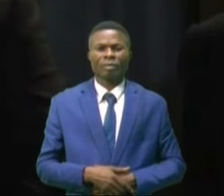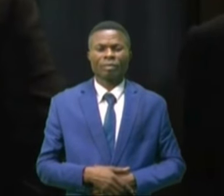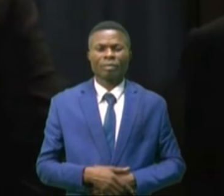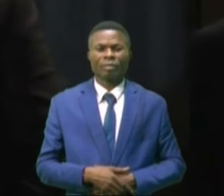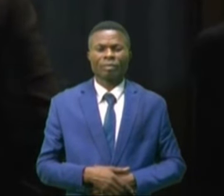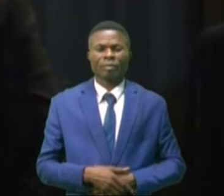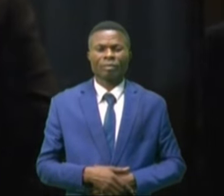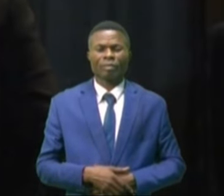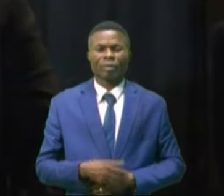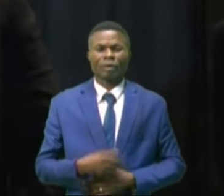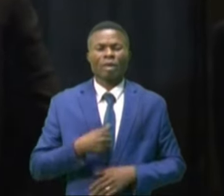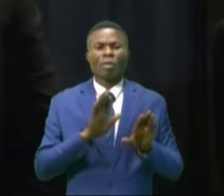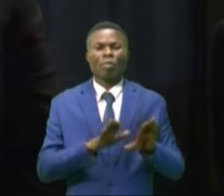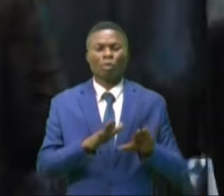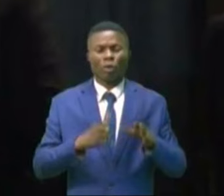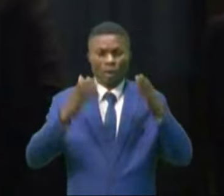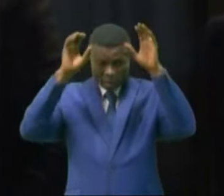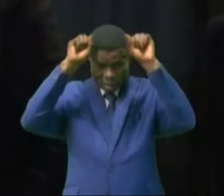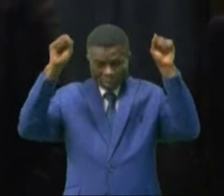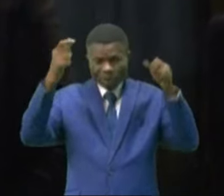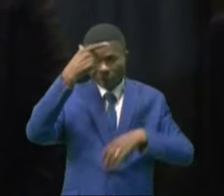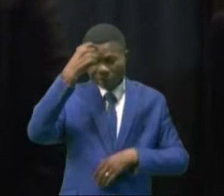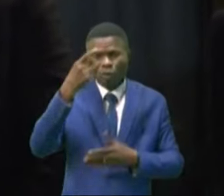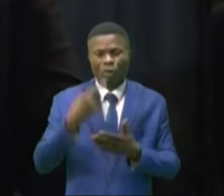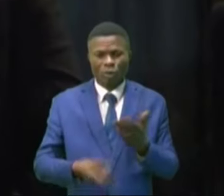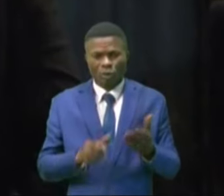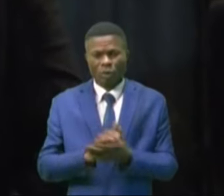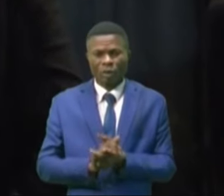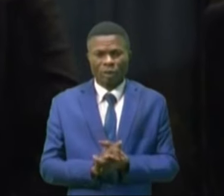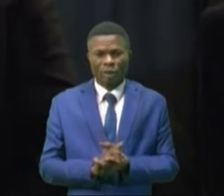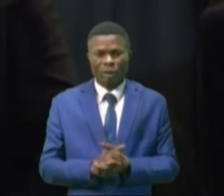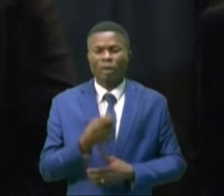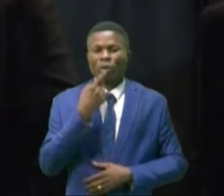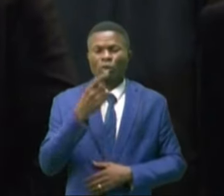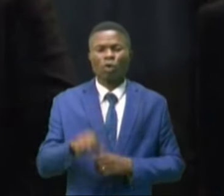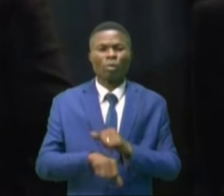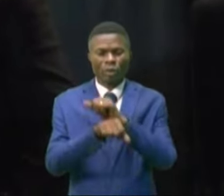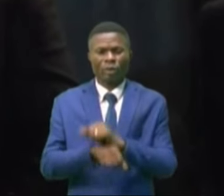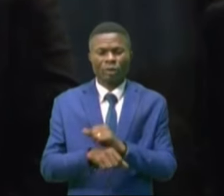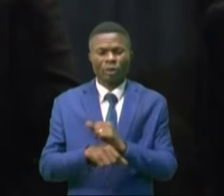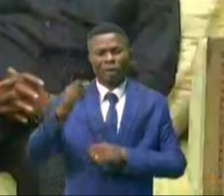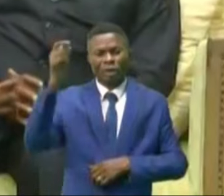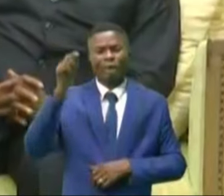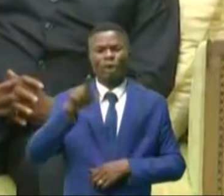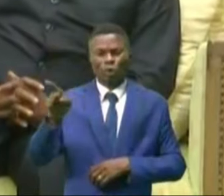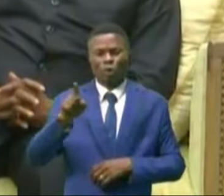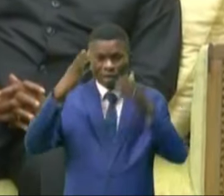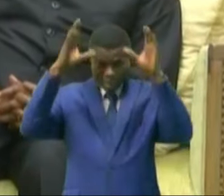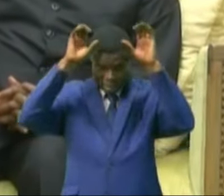Ce que j'attends de lui, c'est d'user comme d'habitude de sa sagesse, vous l'avez dit.